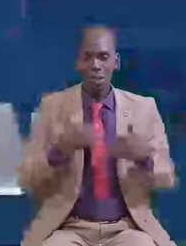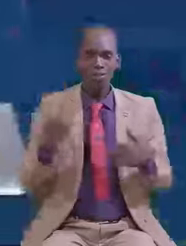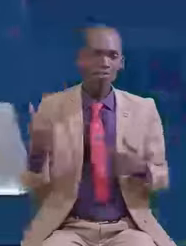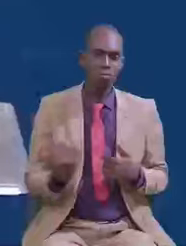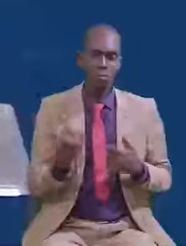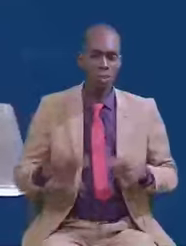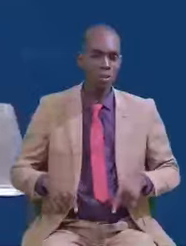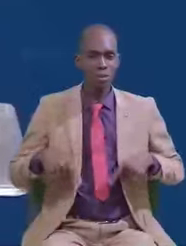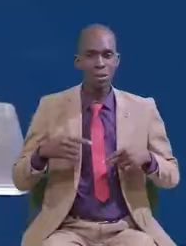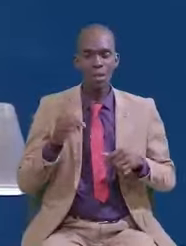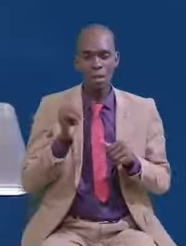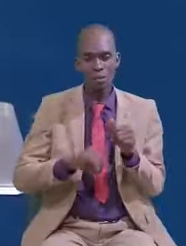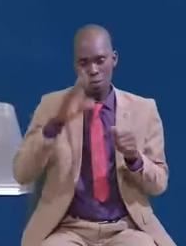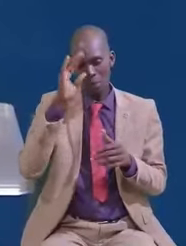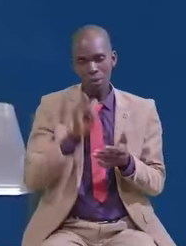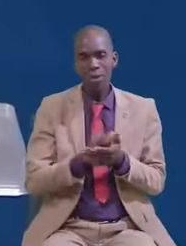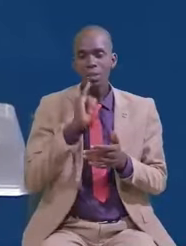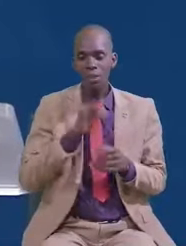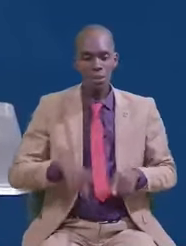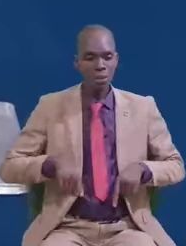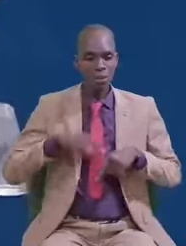tous ceux qui vivent ce jour,